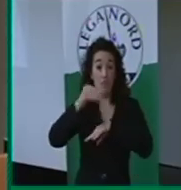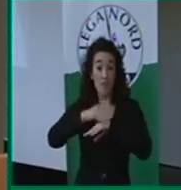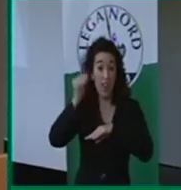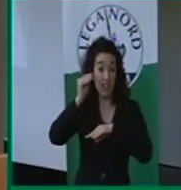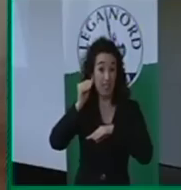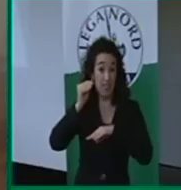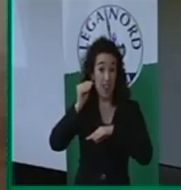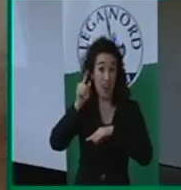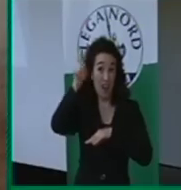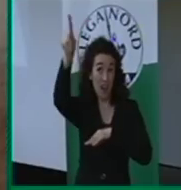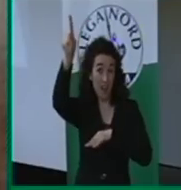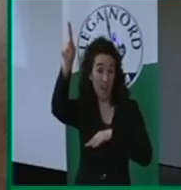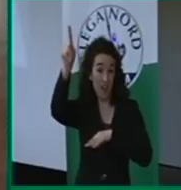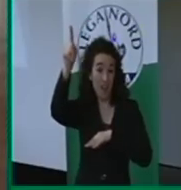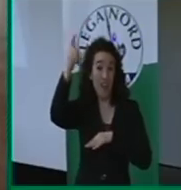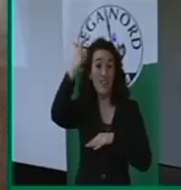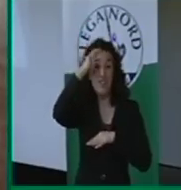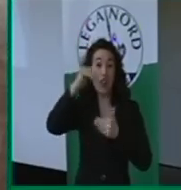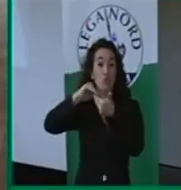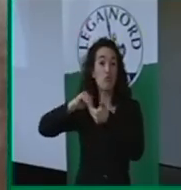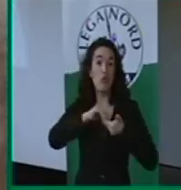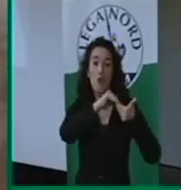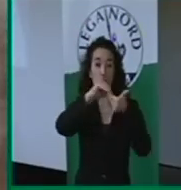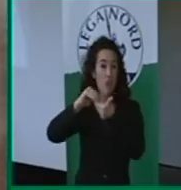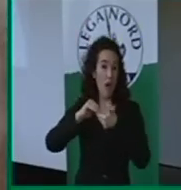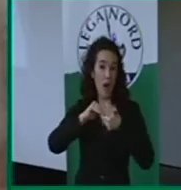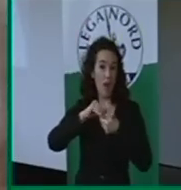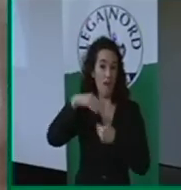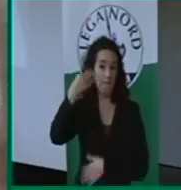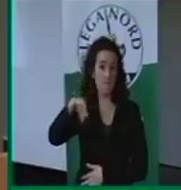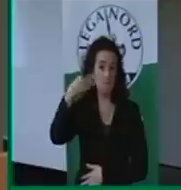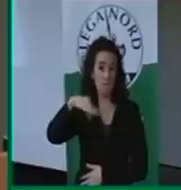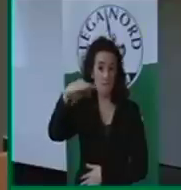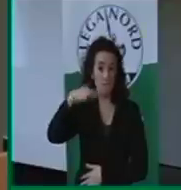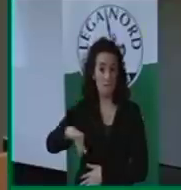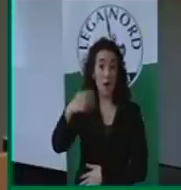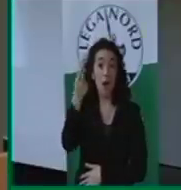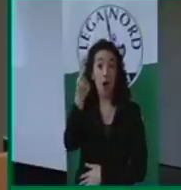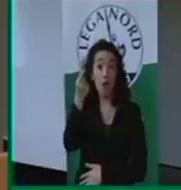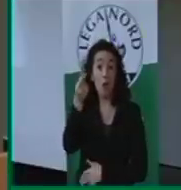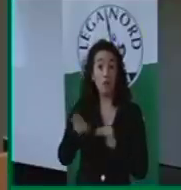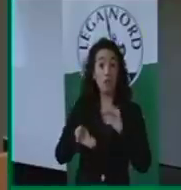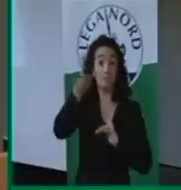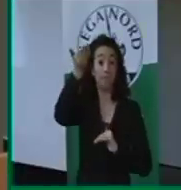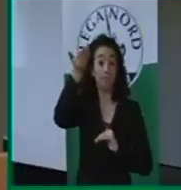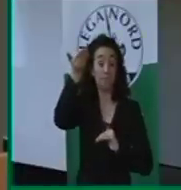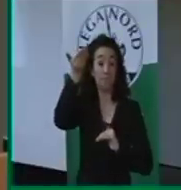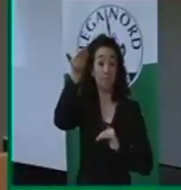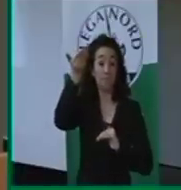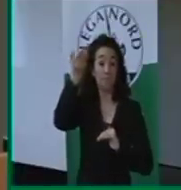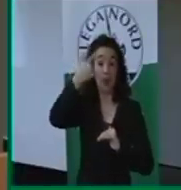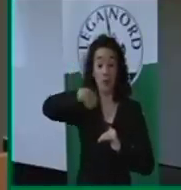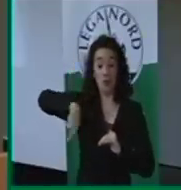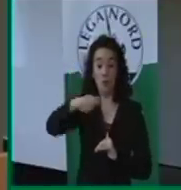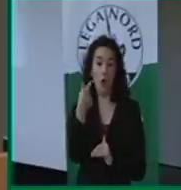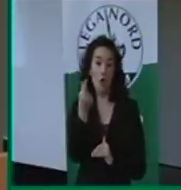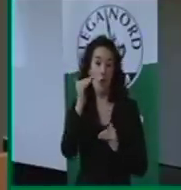uno Stato Sociale avanzato con dei costi che dovrebbero essere teoricamente o lo erano superiori ai nostri in questo momento